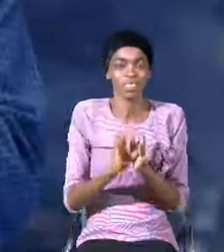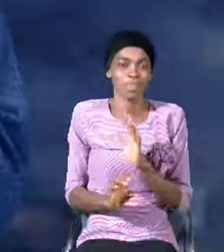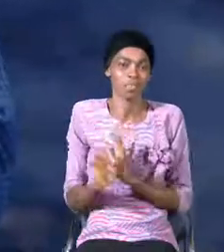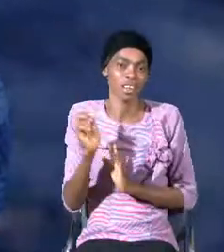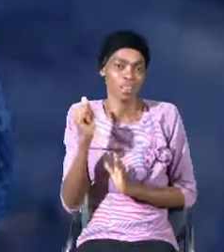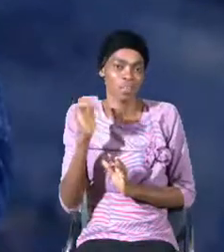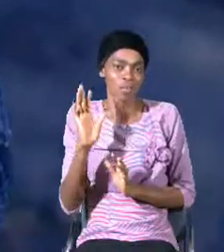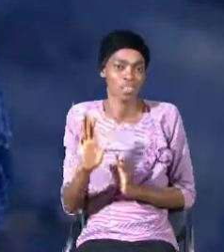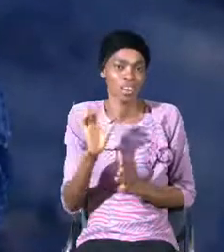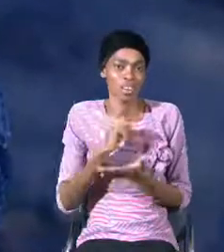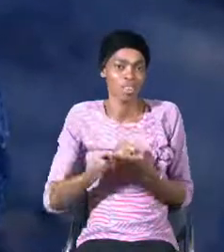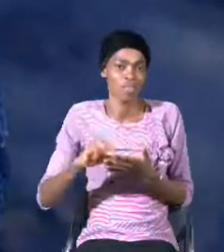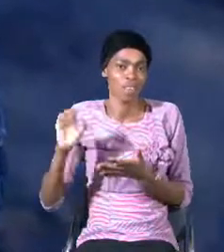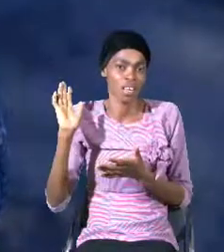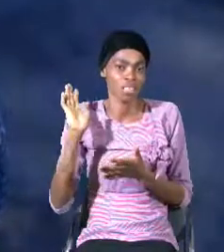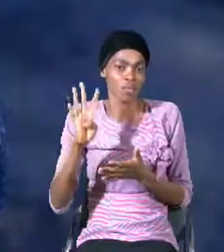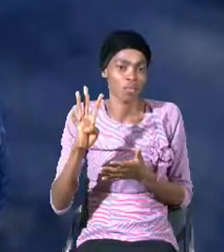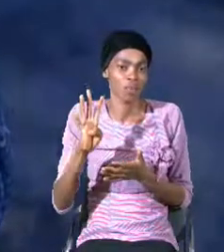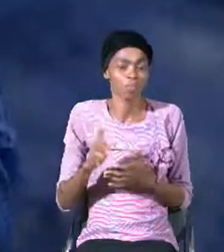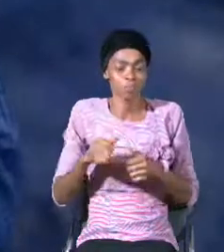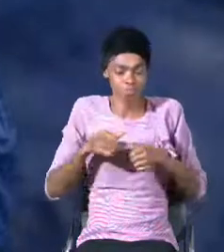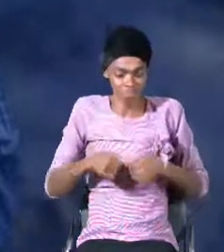Jean 15, 4.